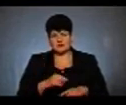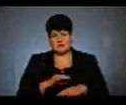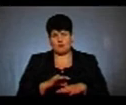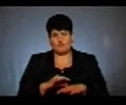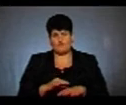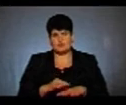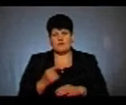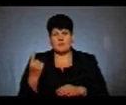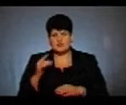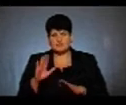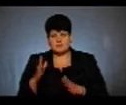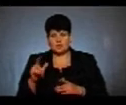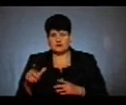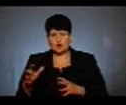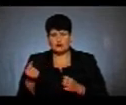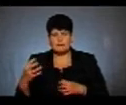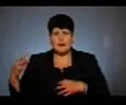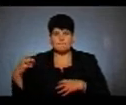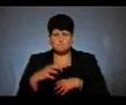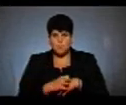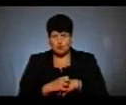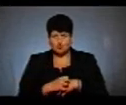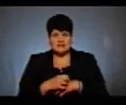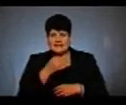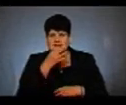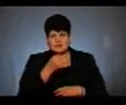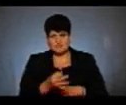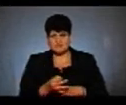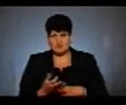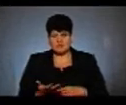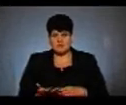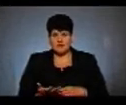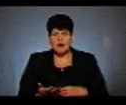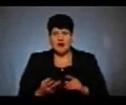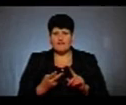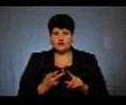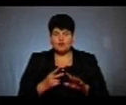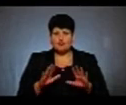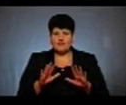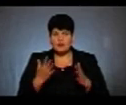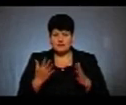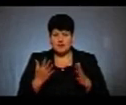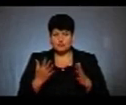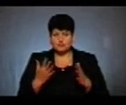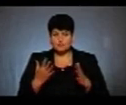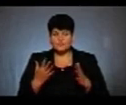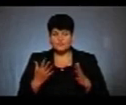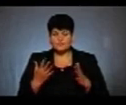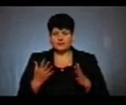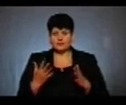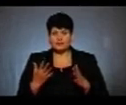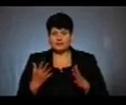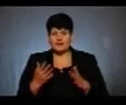В першому випадку отримала людина покус і не повідомила своєчасно. В другому випадку, взагалі, такий, скажімо